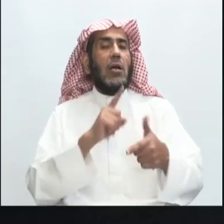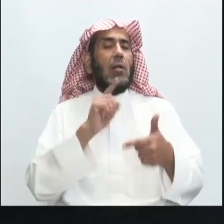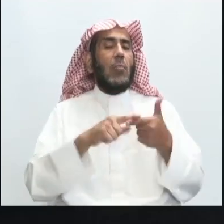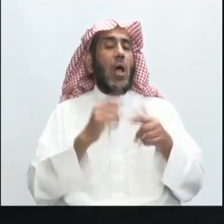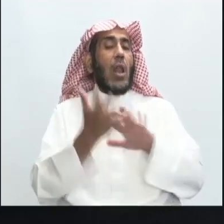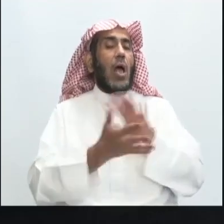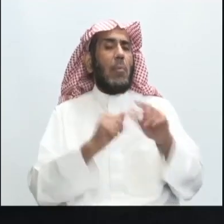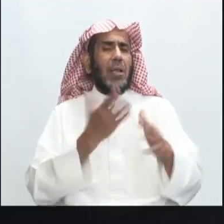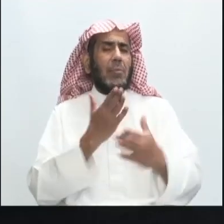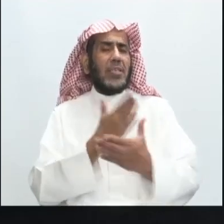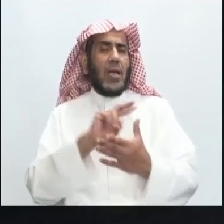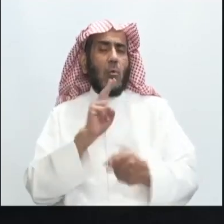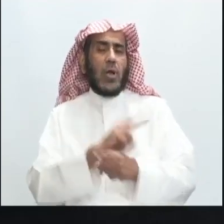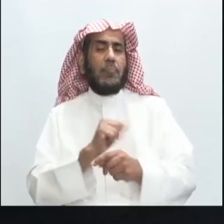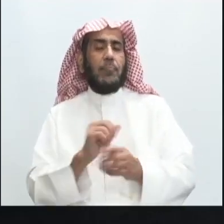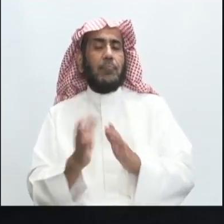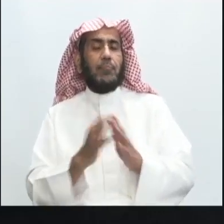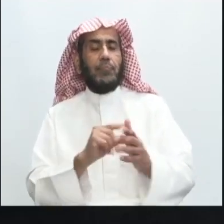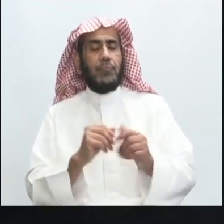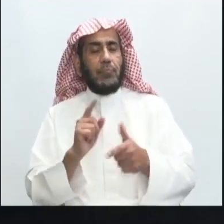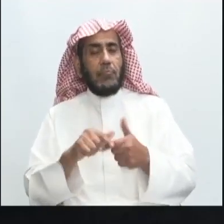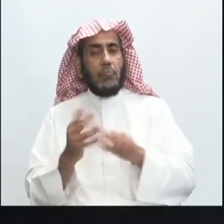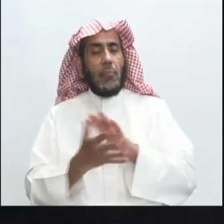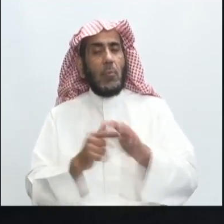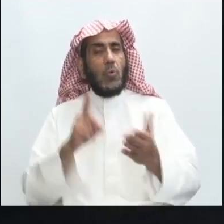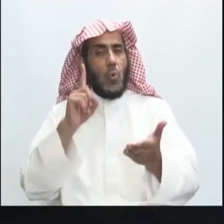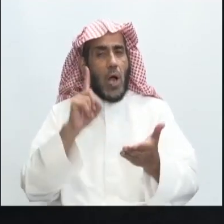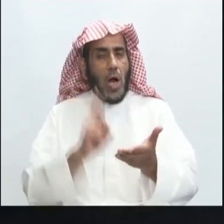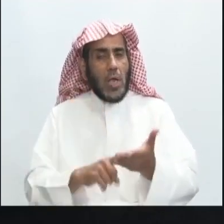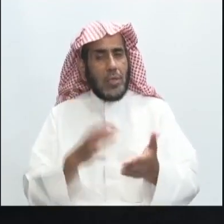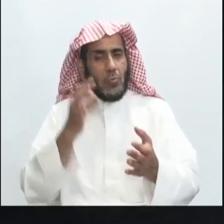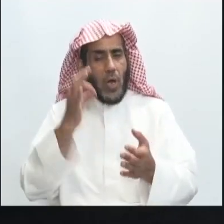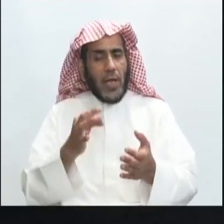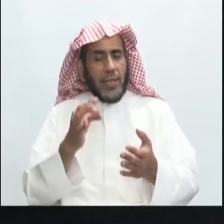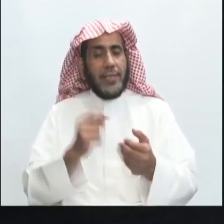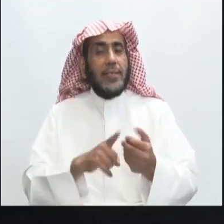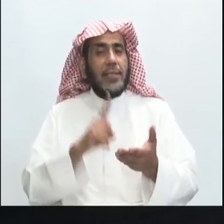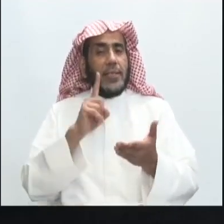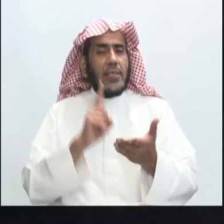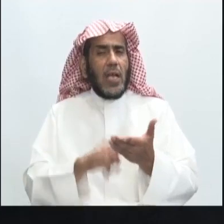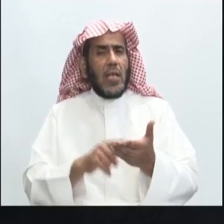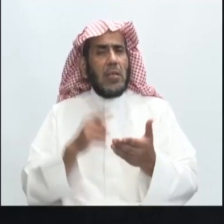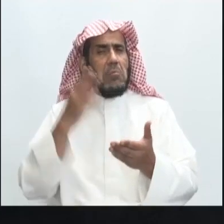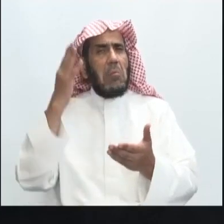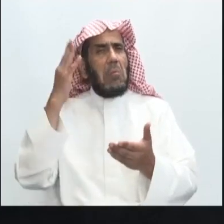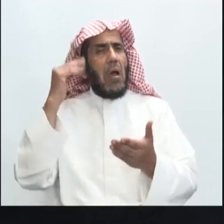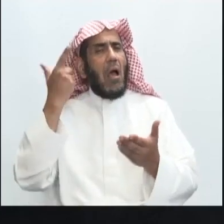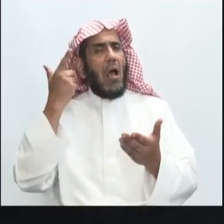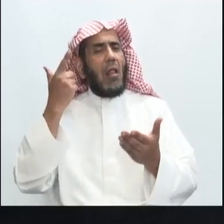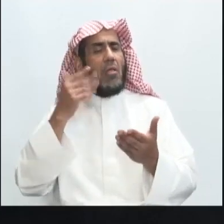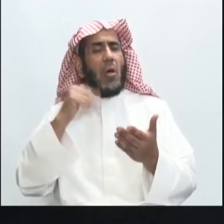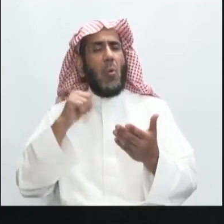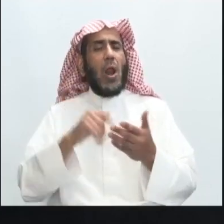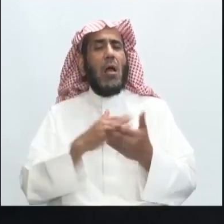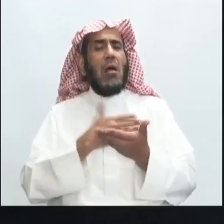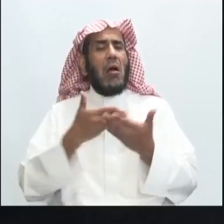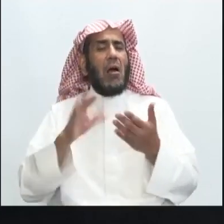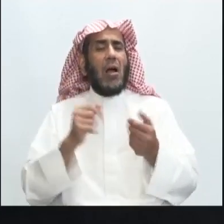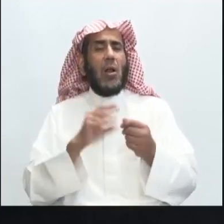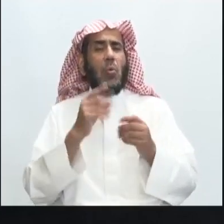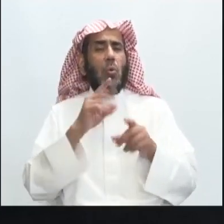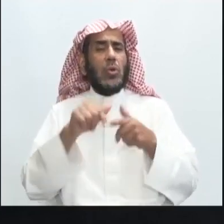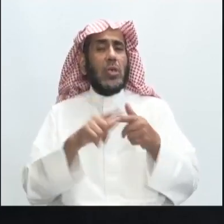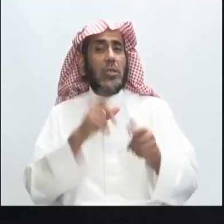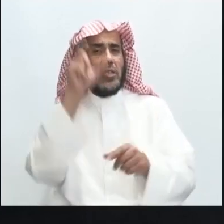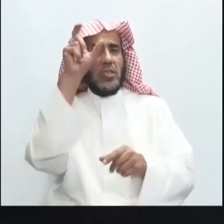يحتمل صدق او الكذب وان الخبر ايضا يؤكد سواء كانت تاكيد لخاليه الذهن وقلنا تاتي بخبر مباشره واذا